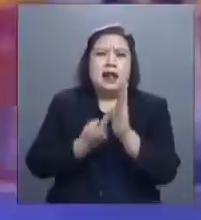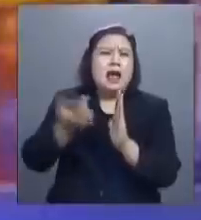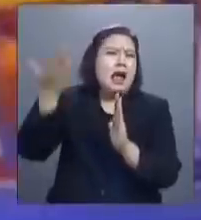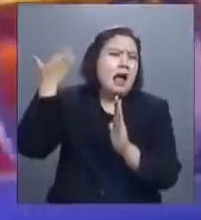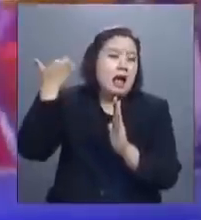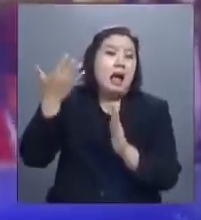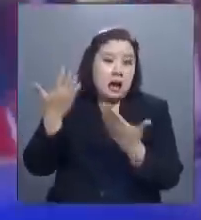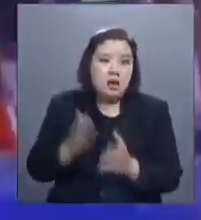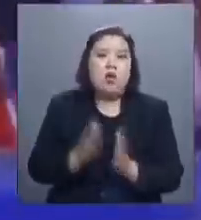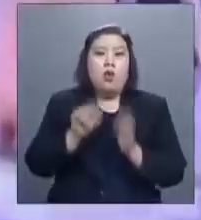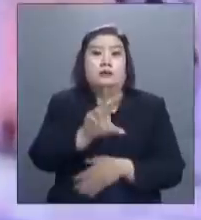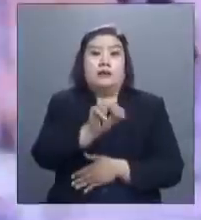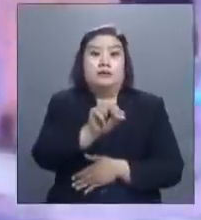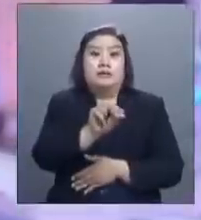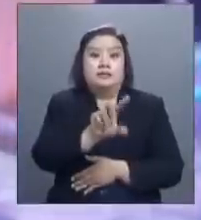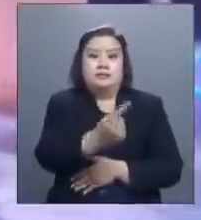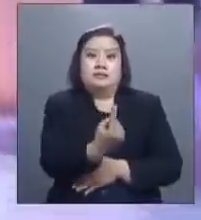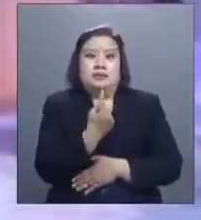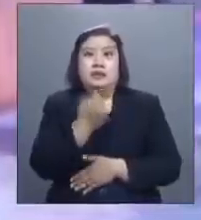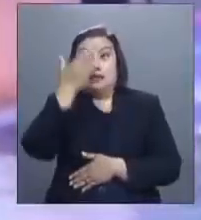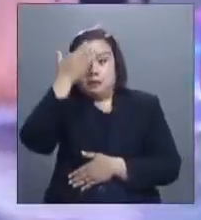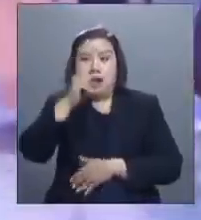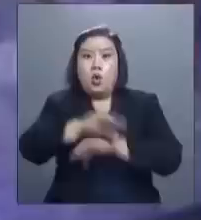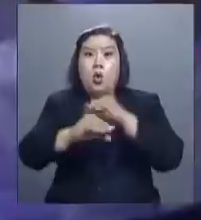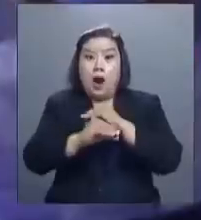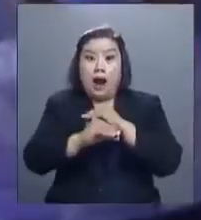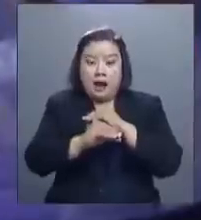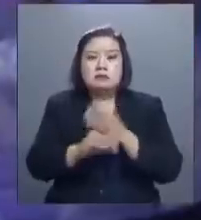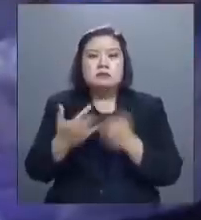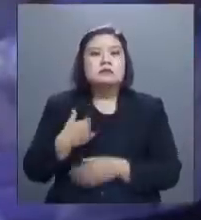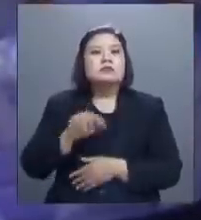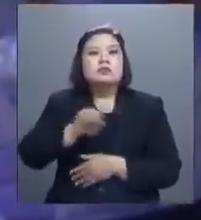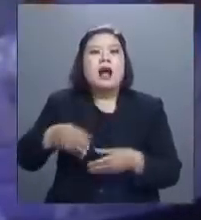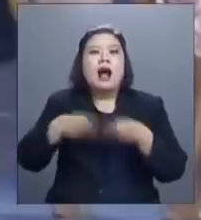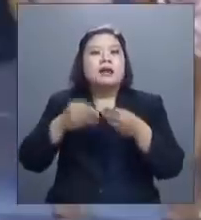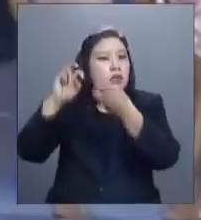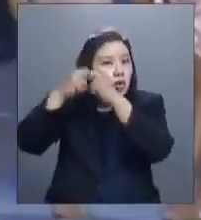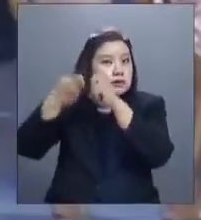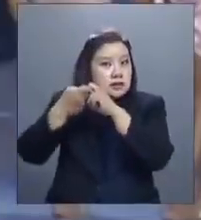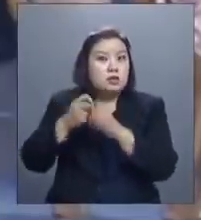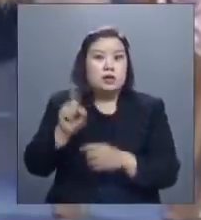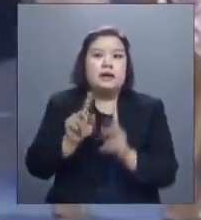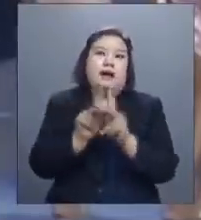ารอบ30คนสุดท้ายจากการพรีเซนต์โครงการ Love for All ต่อหน้ากรรมการ